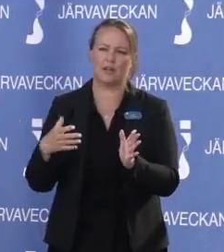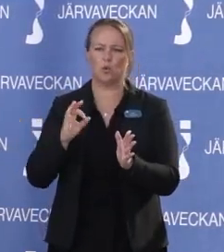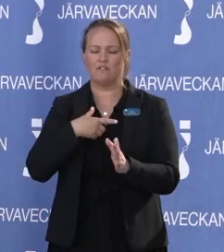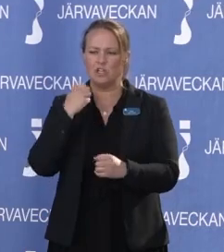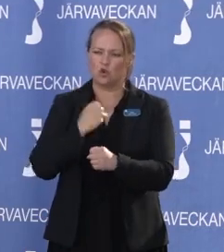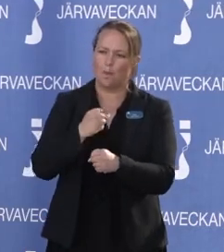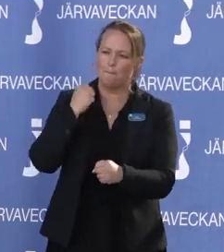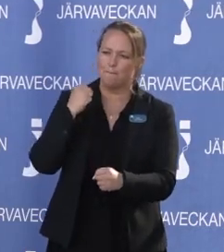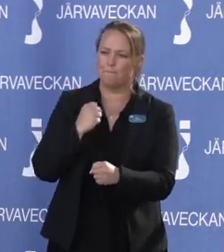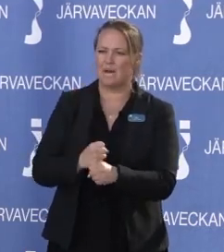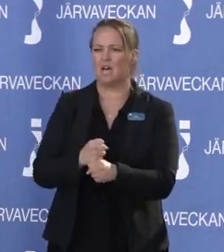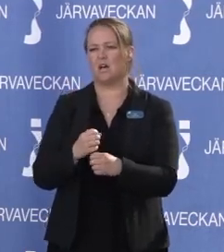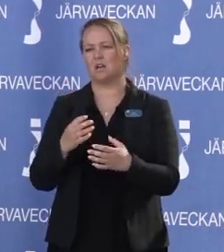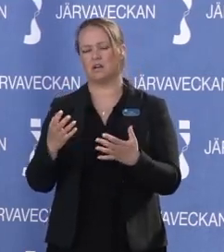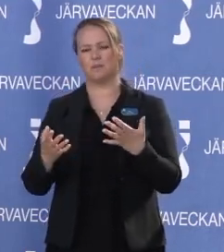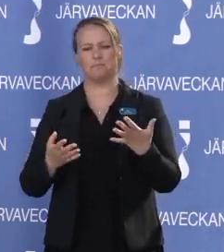hur vi jobbar med